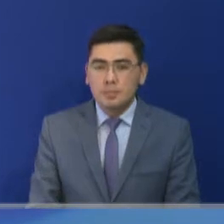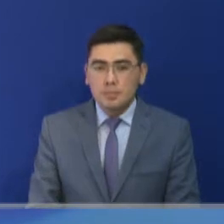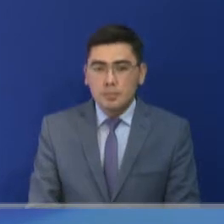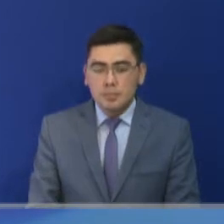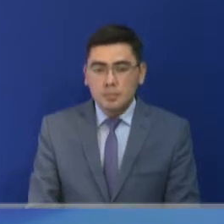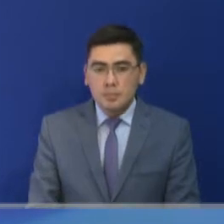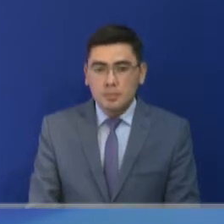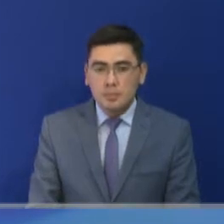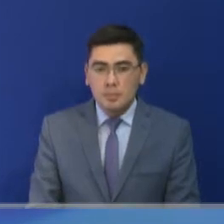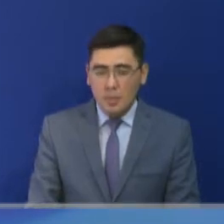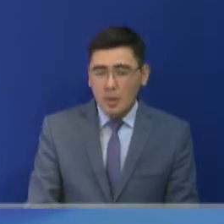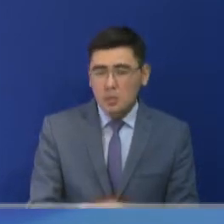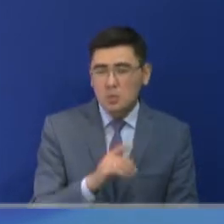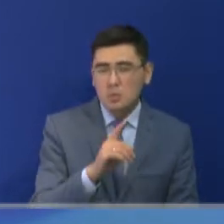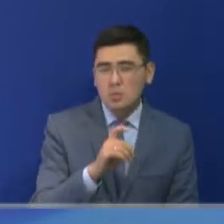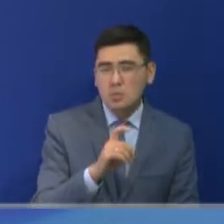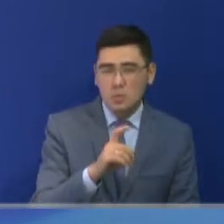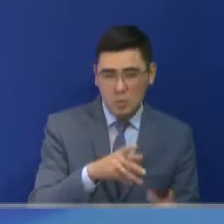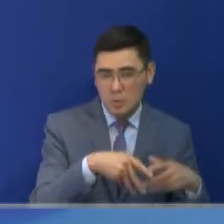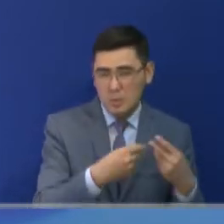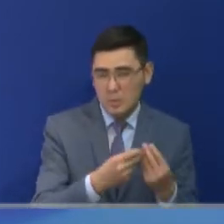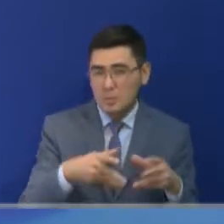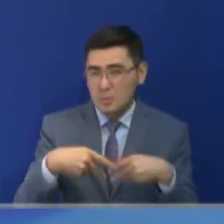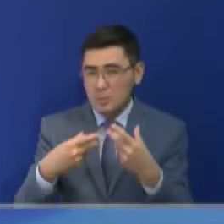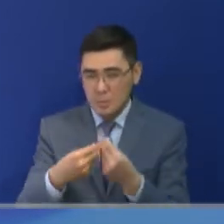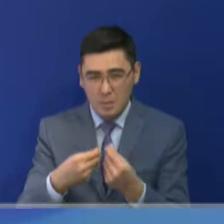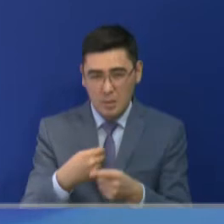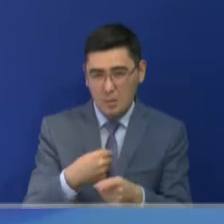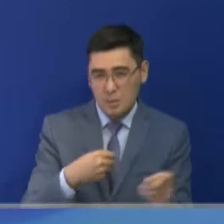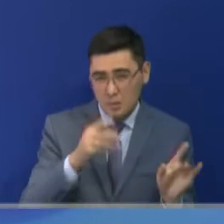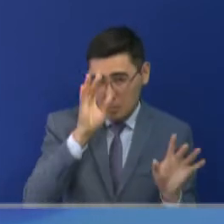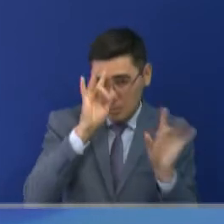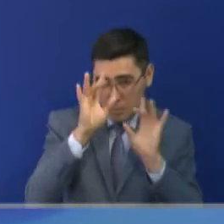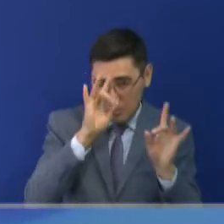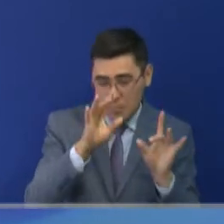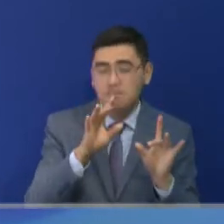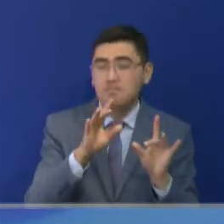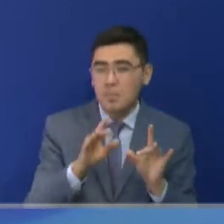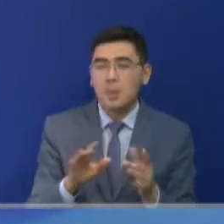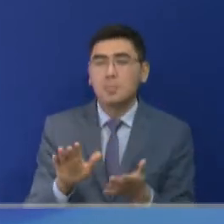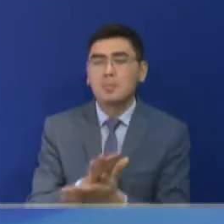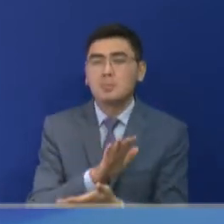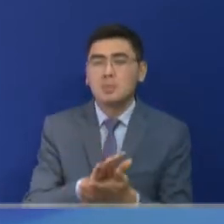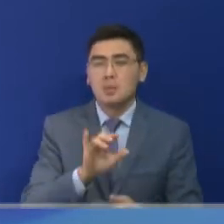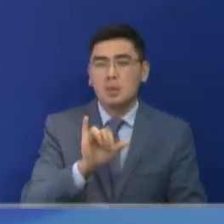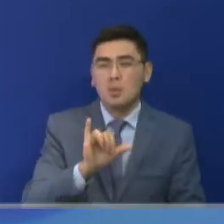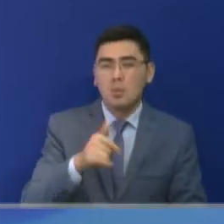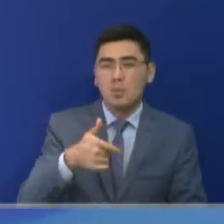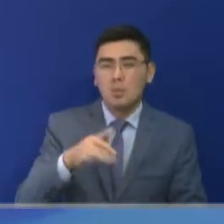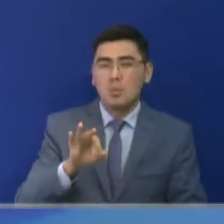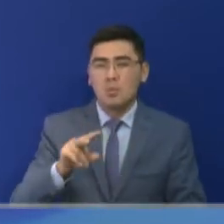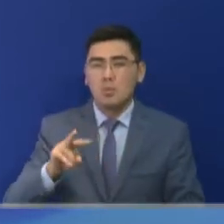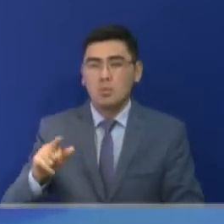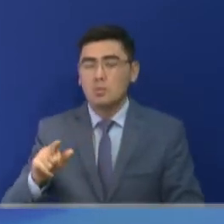100 малообеспеченных и многодетных семей города Семей будут обеспечены бесплатным углем. Эта инициатива является частью традиционной акции